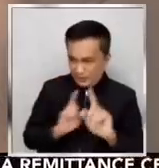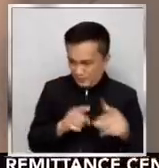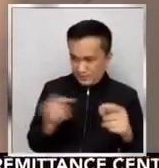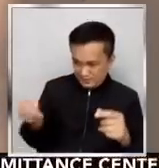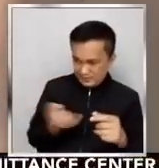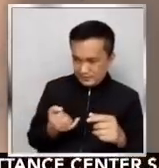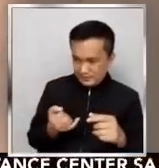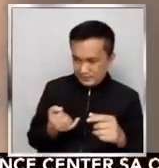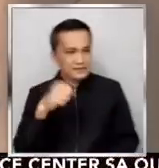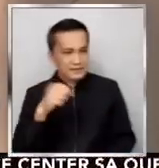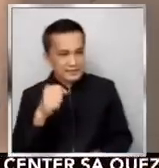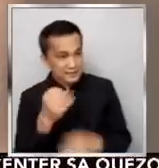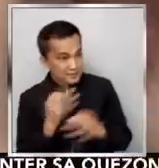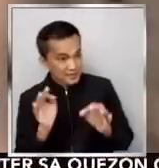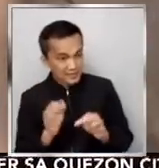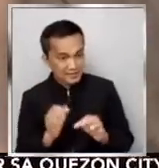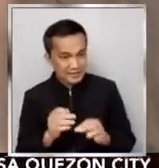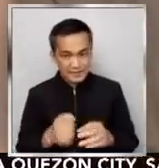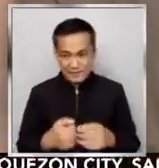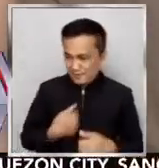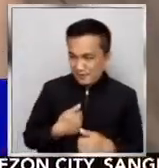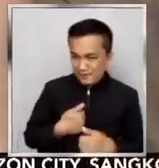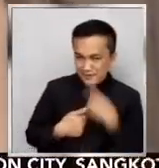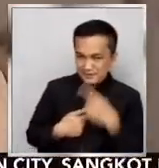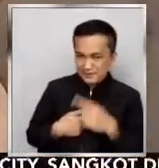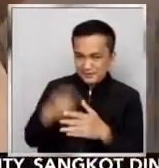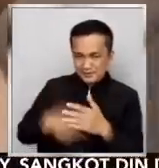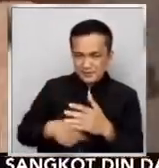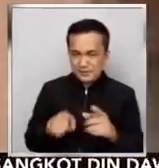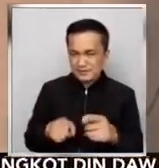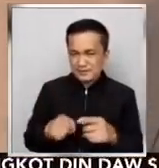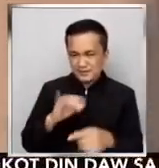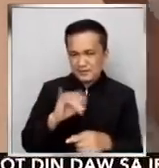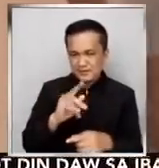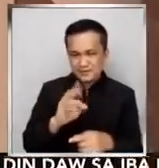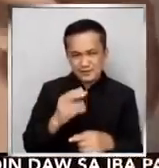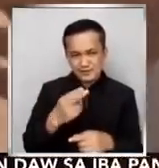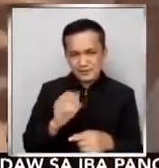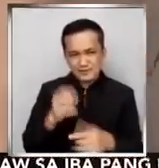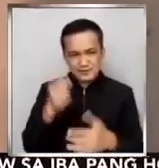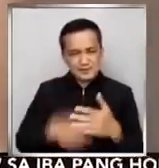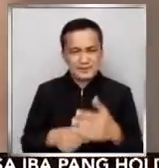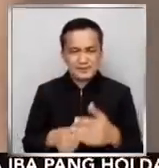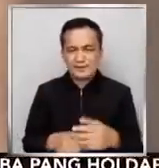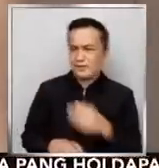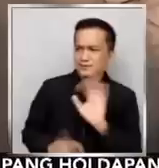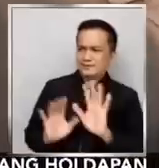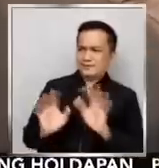Libre ah! Kasi sila one, sure, pinagbabayad mo eh. Hindi ako, siyempre, iba yun, di ba?